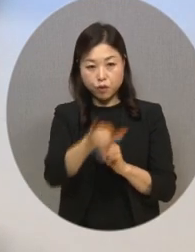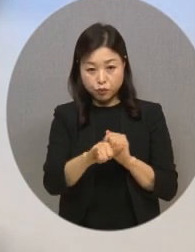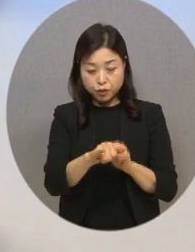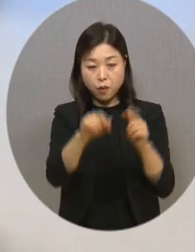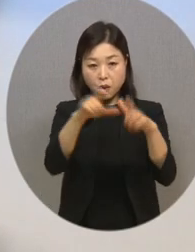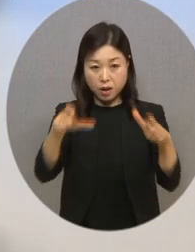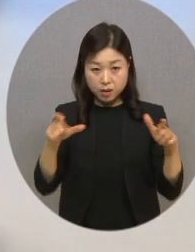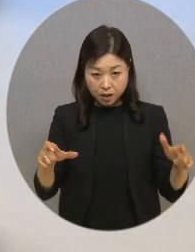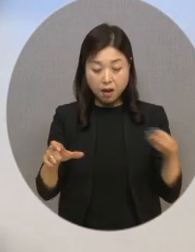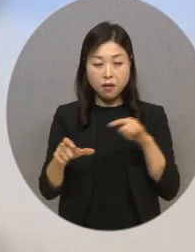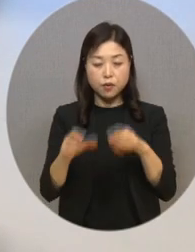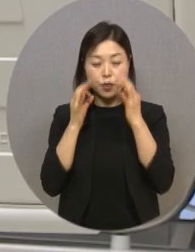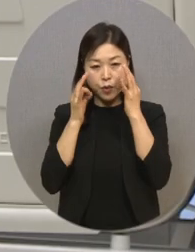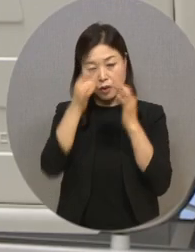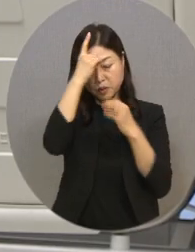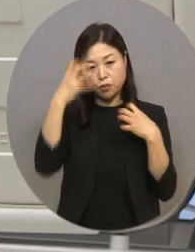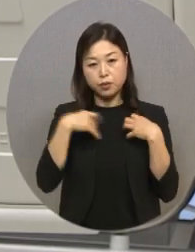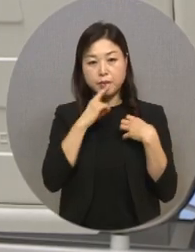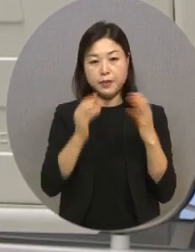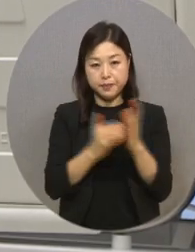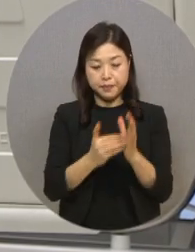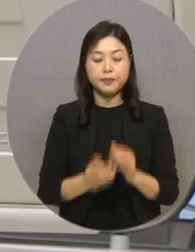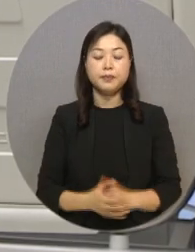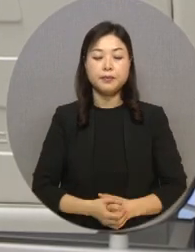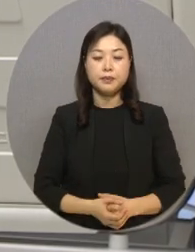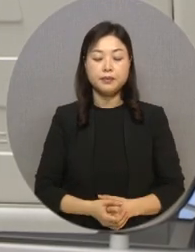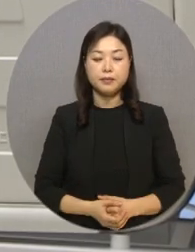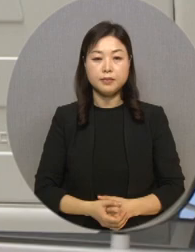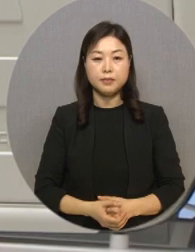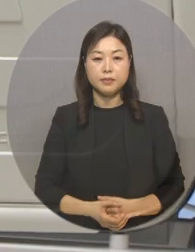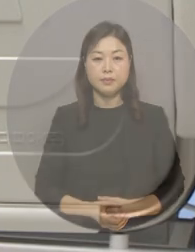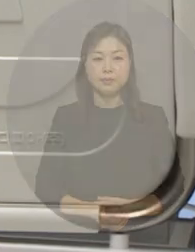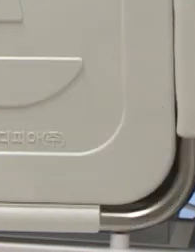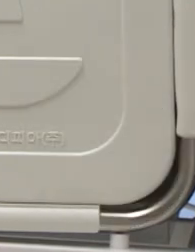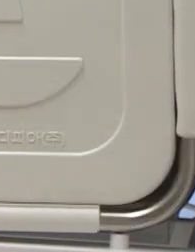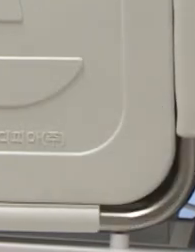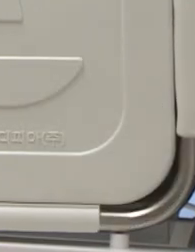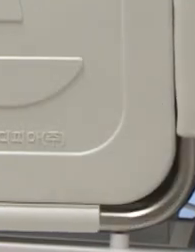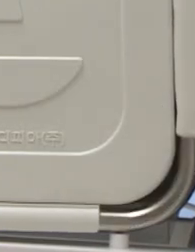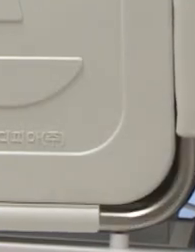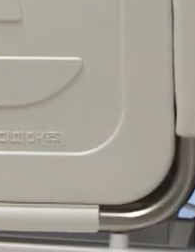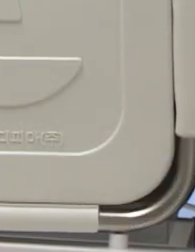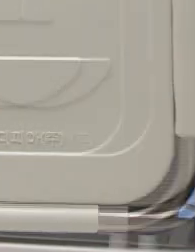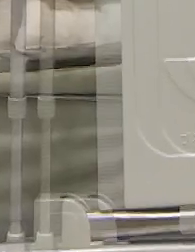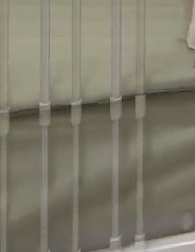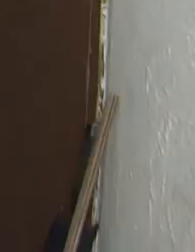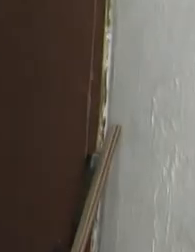있도록 힘쓰겠다고 밝혔습니다 복지 tv 뉴스 김은별 있니다